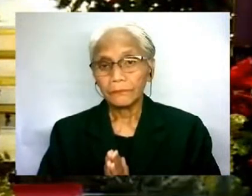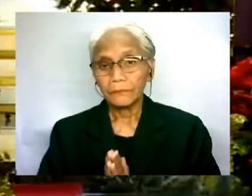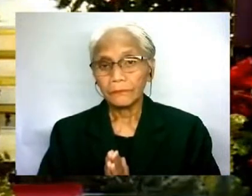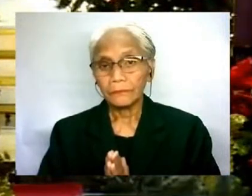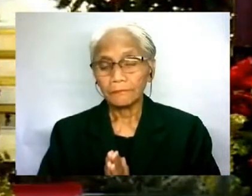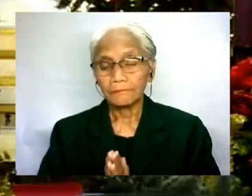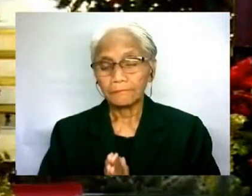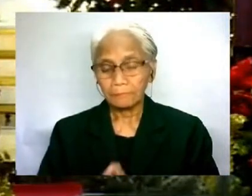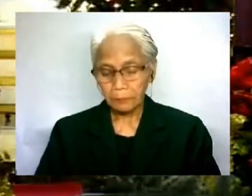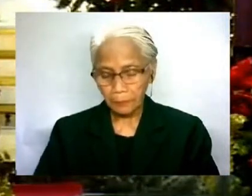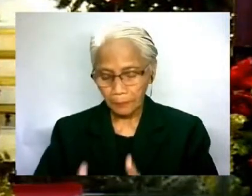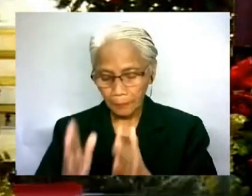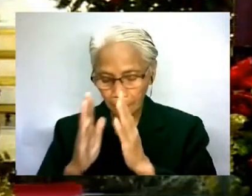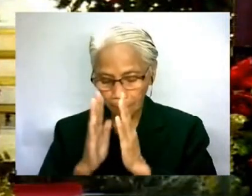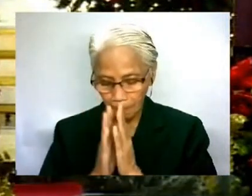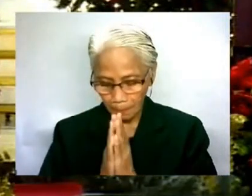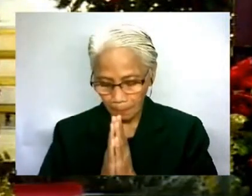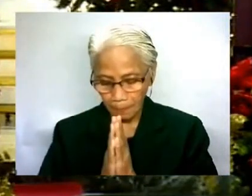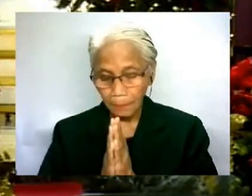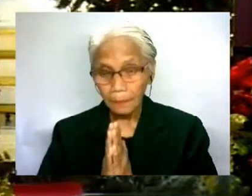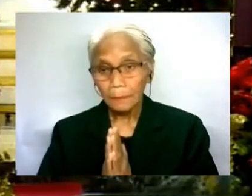Manalangin tayo.